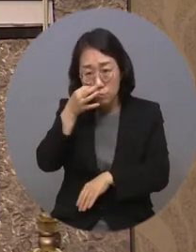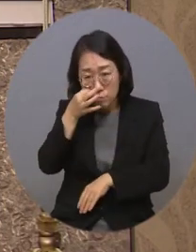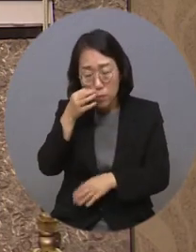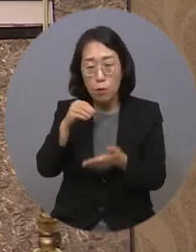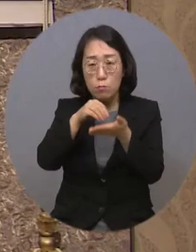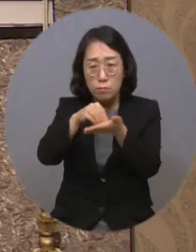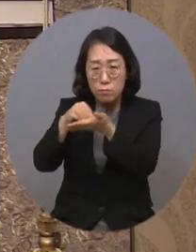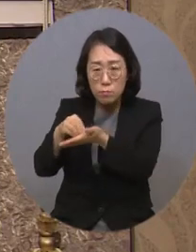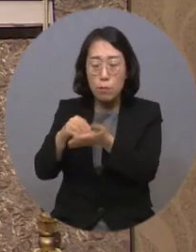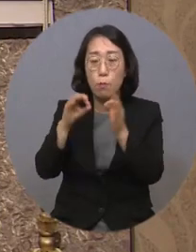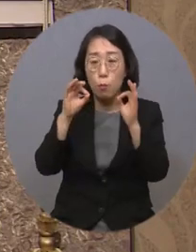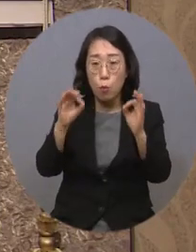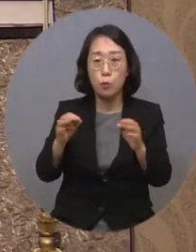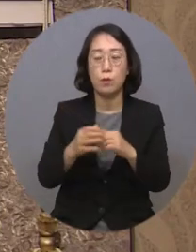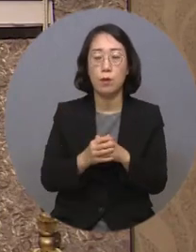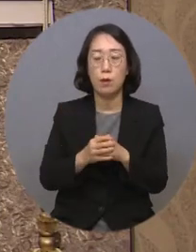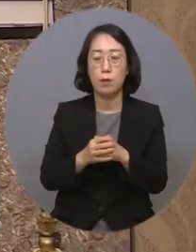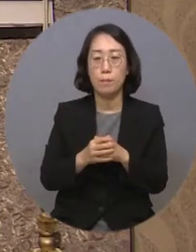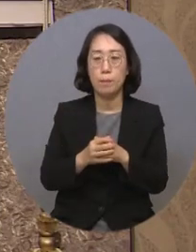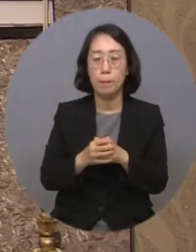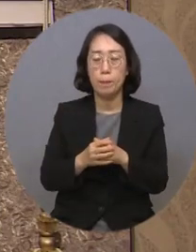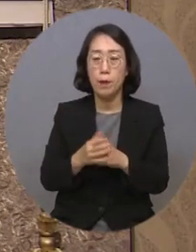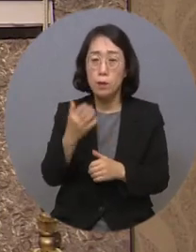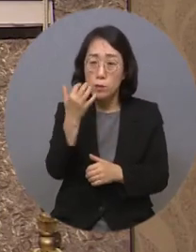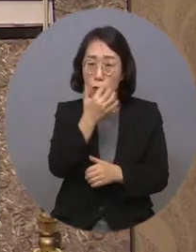계속 생기게 되더라고요. 근데